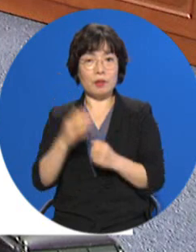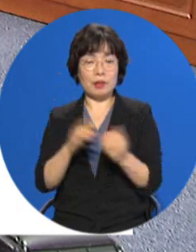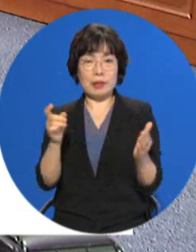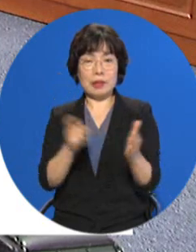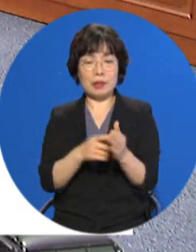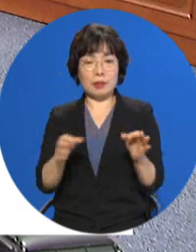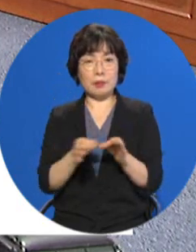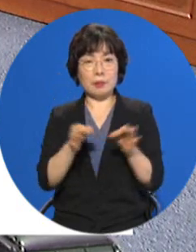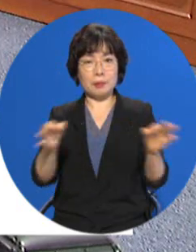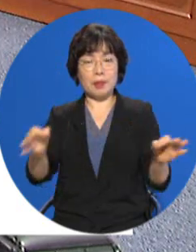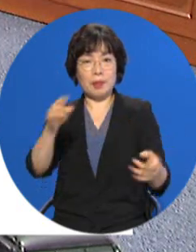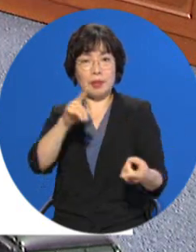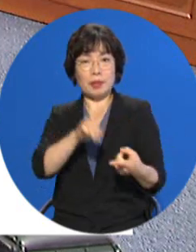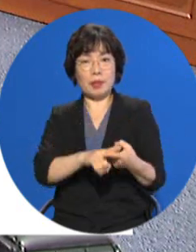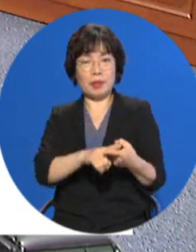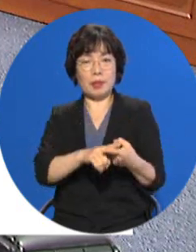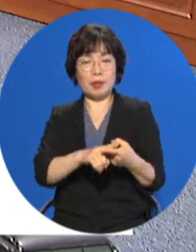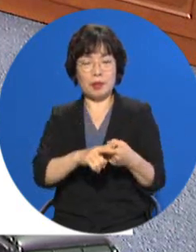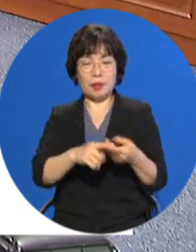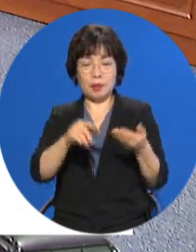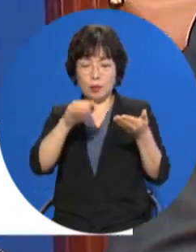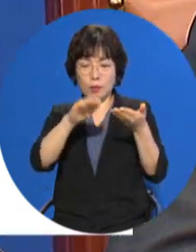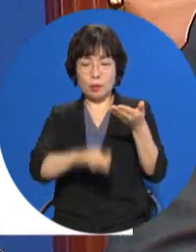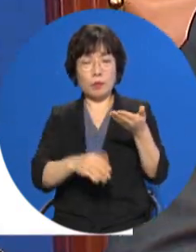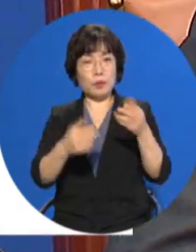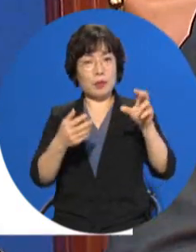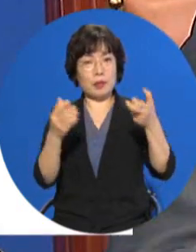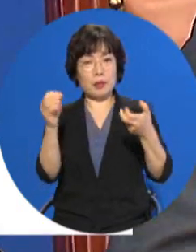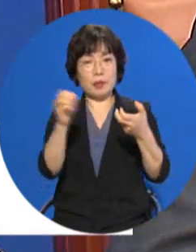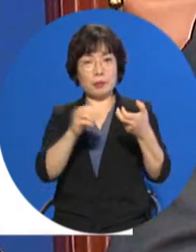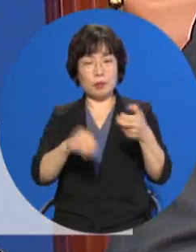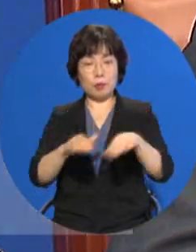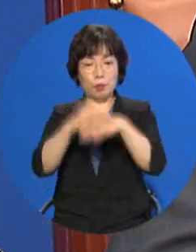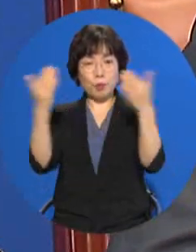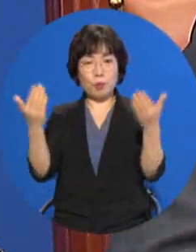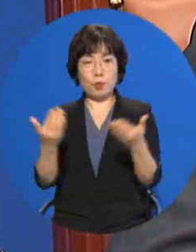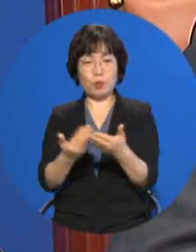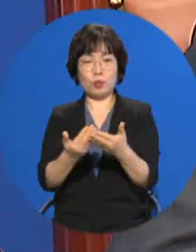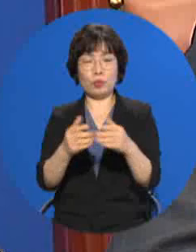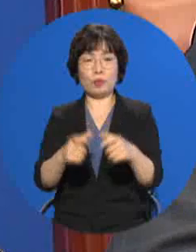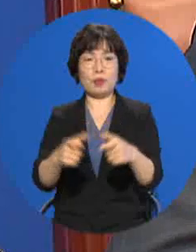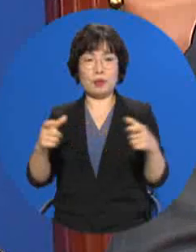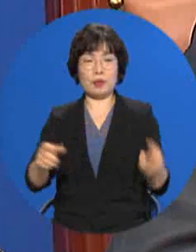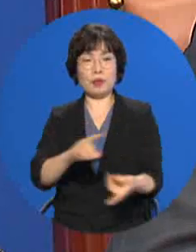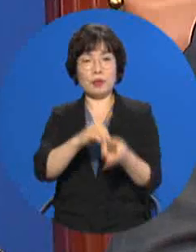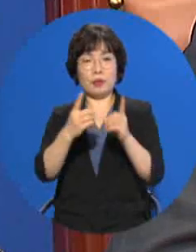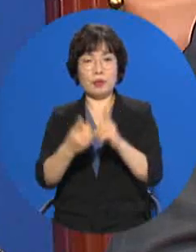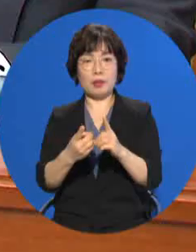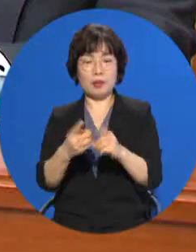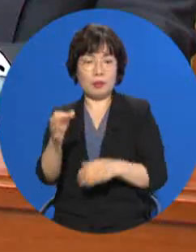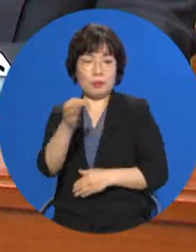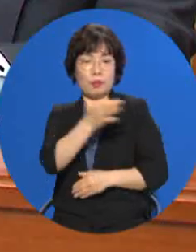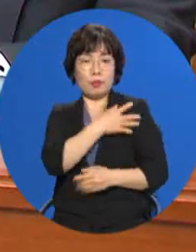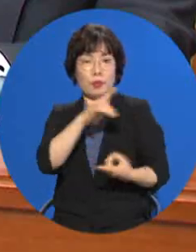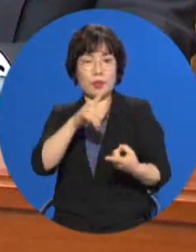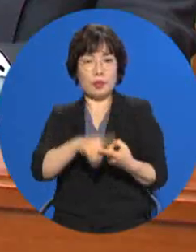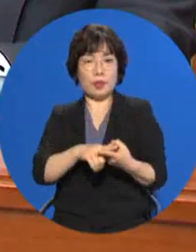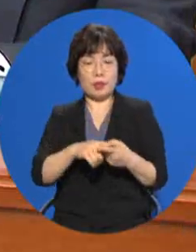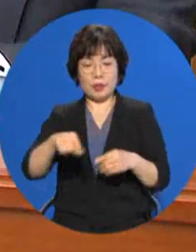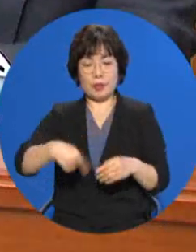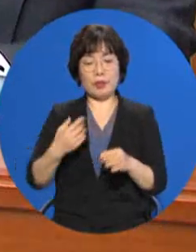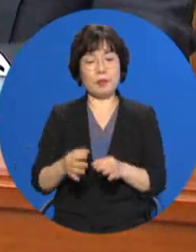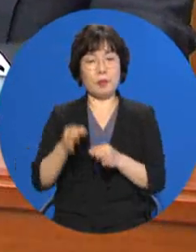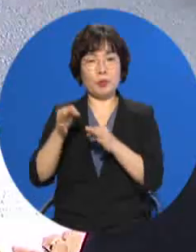긴급 재난지원금 지급 대상을 소득 하위 70%에서 전 국민으로 확대하는 대신 고소득자에 대해서는